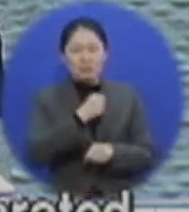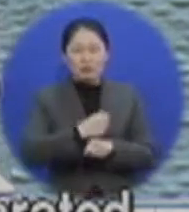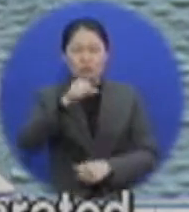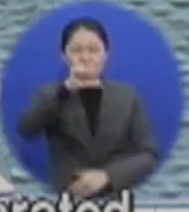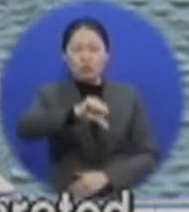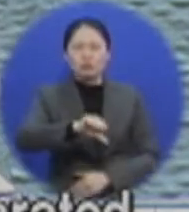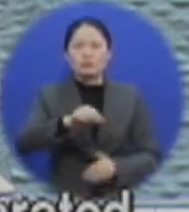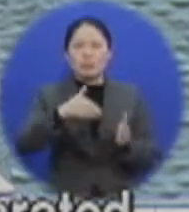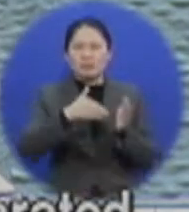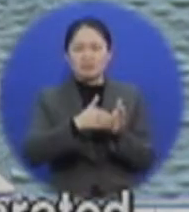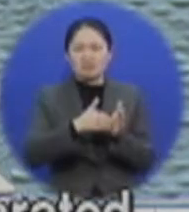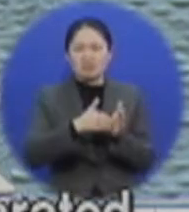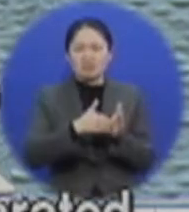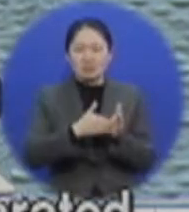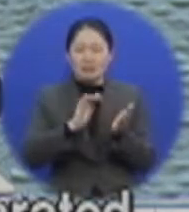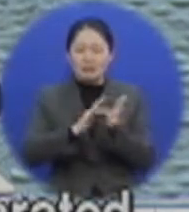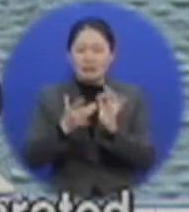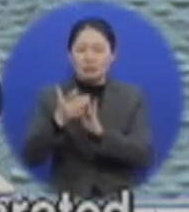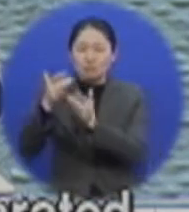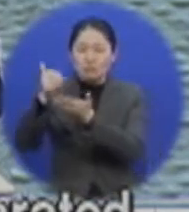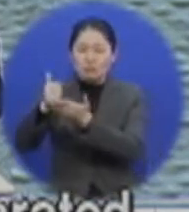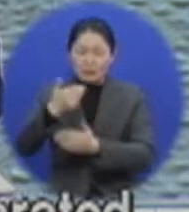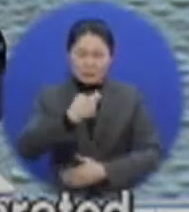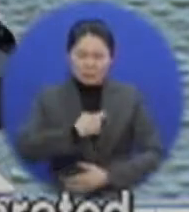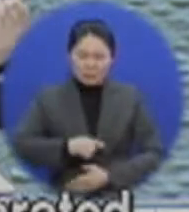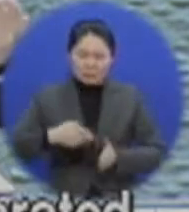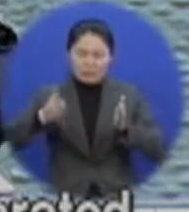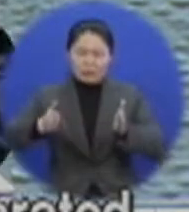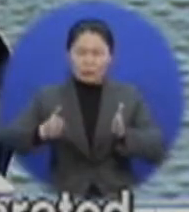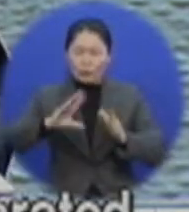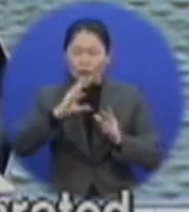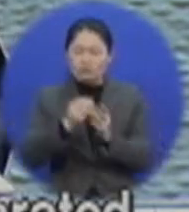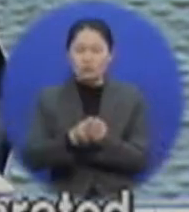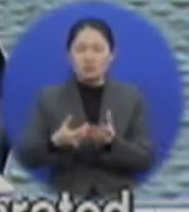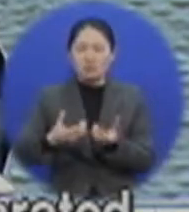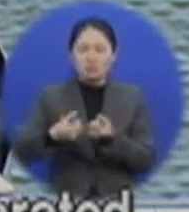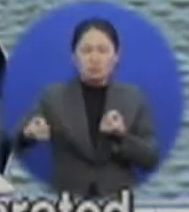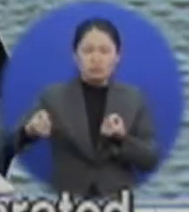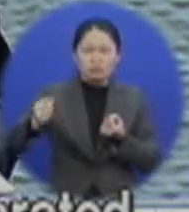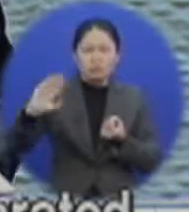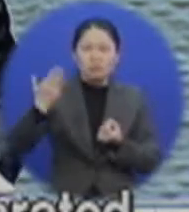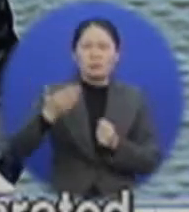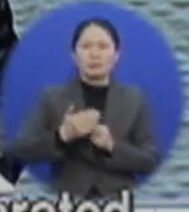예수님과 제자들 사이에 는 완전히 분리 되는 거죠